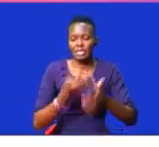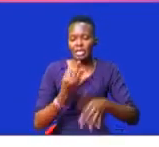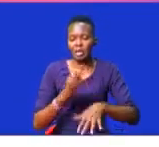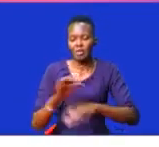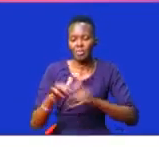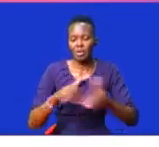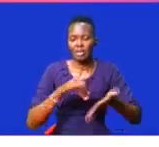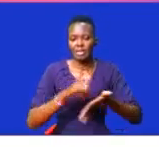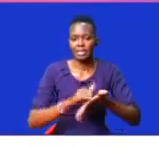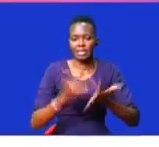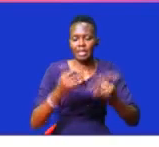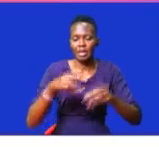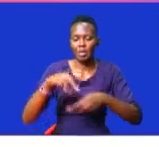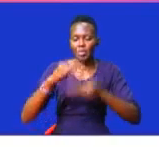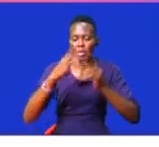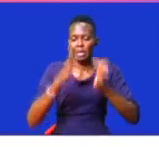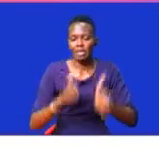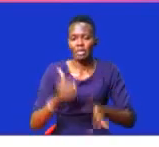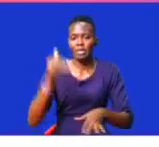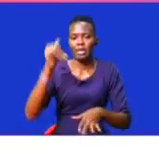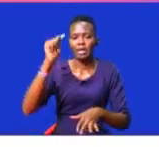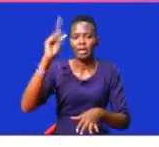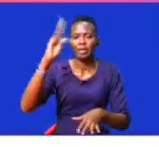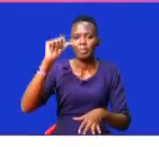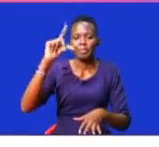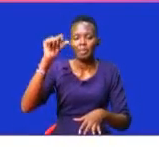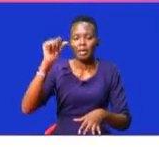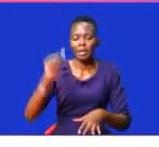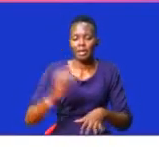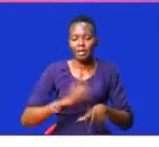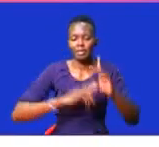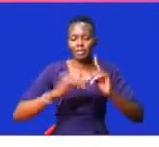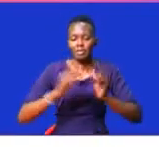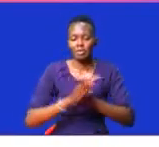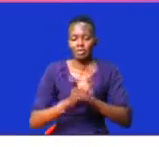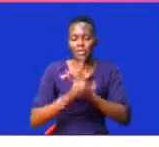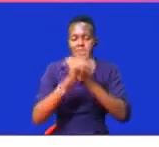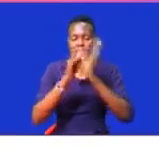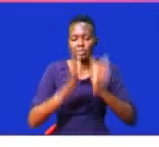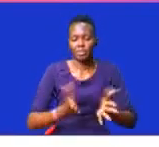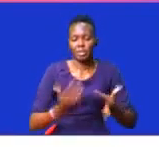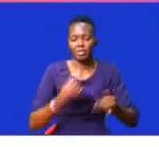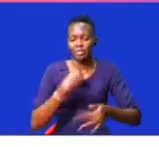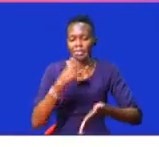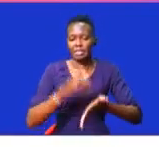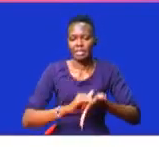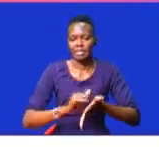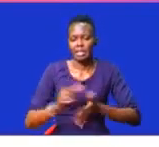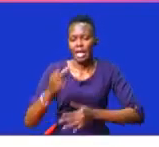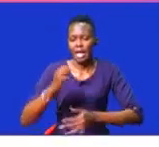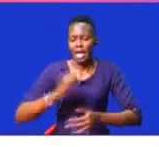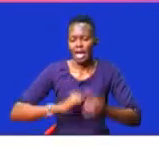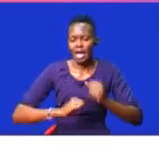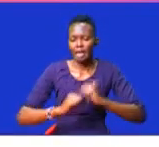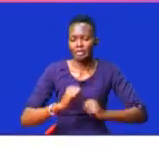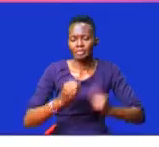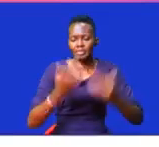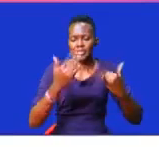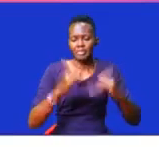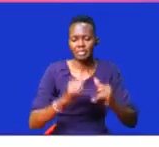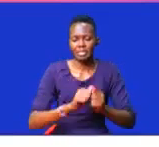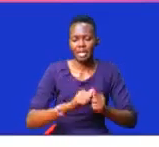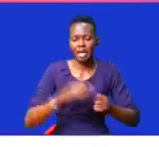bo maniendi ma Kisumu misi abala wanga ama bendo tuwa kuda jofuambo lero ni okanga marluwe nye kindi kwe tareyo weko Osero